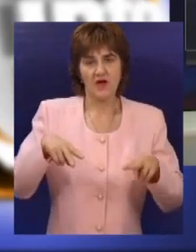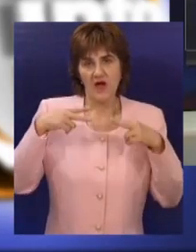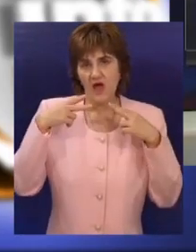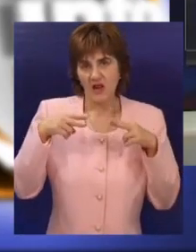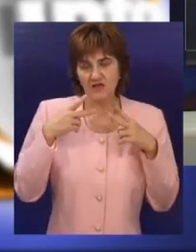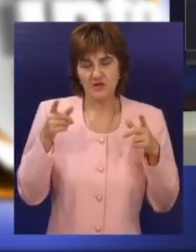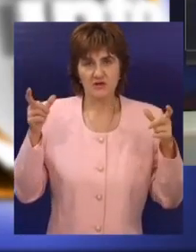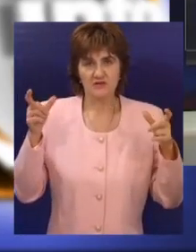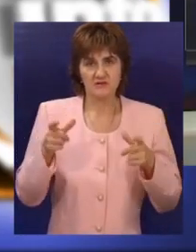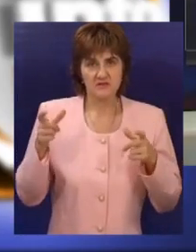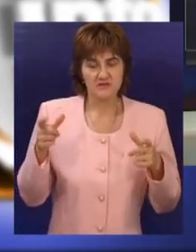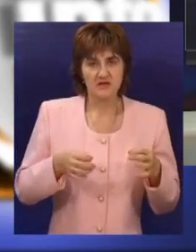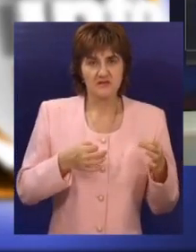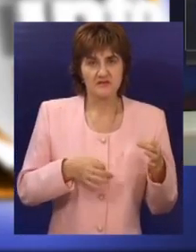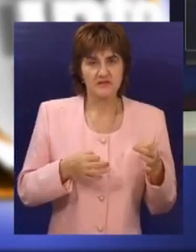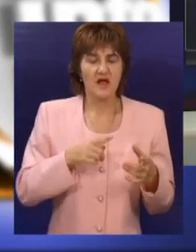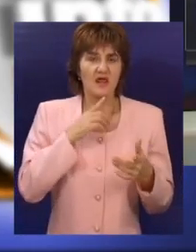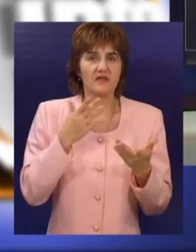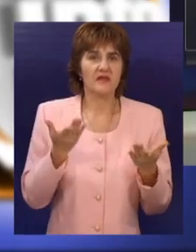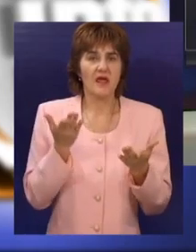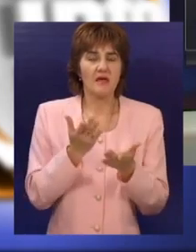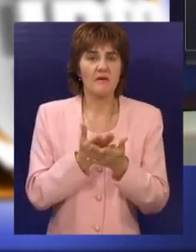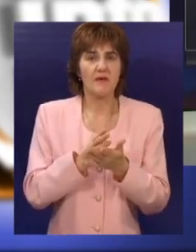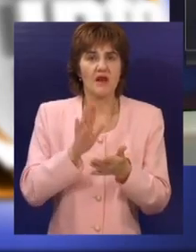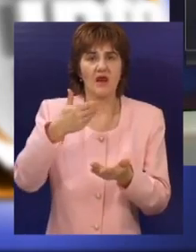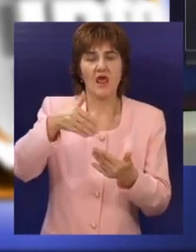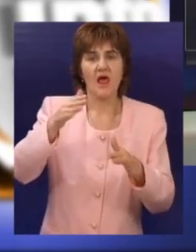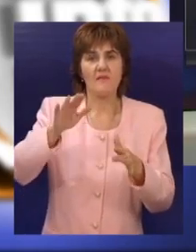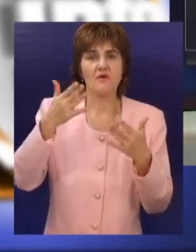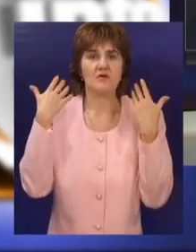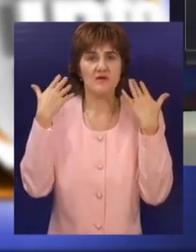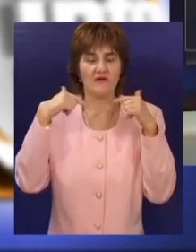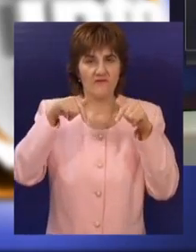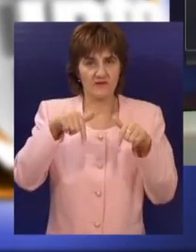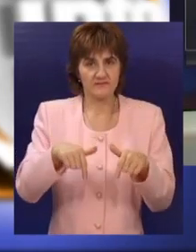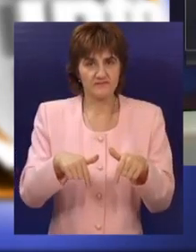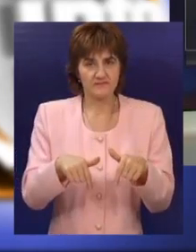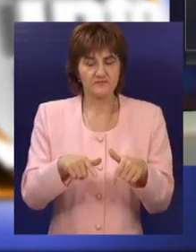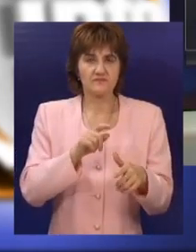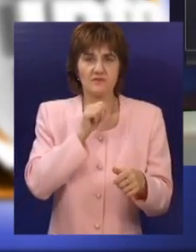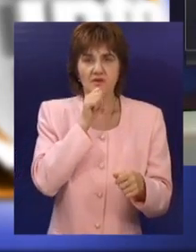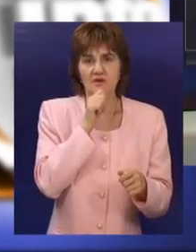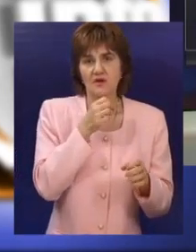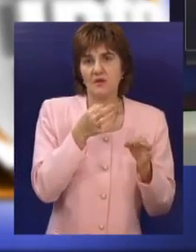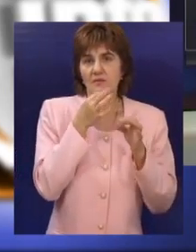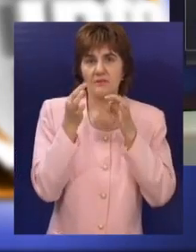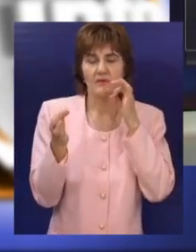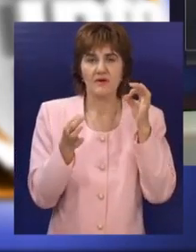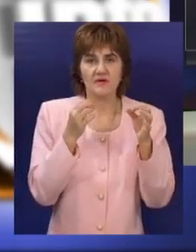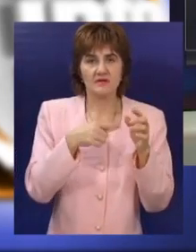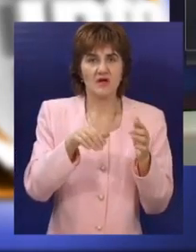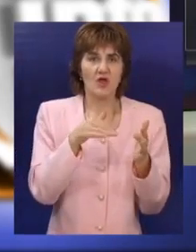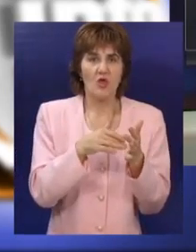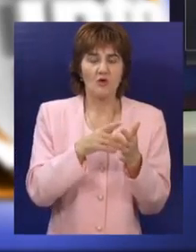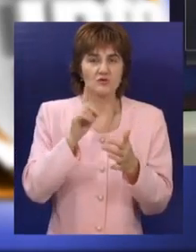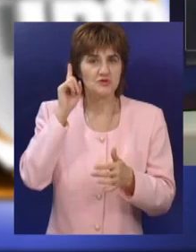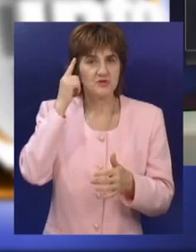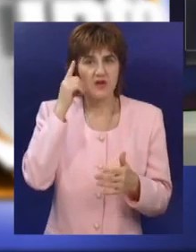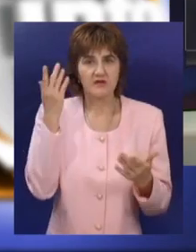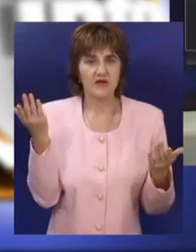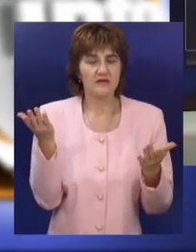su kafići, restorani, sale, ali i organizovan je doček na trgu. Iako većina anketiranih Subotičana kaže da još